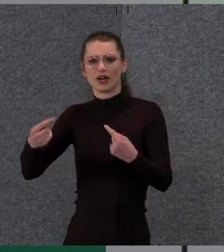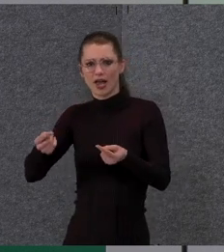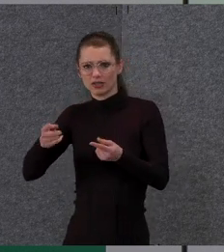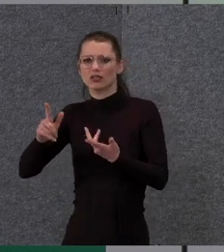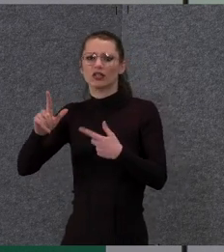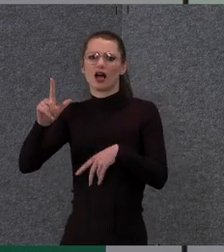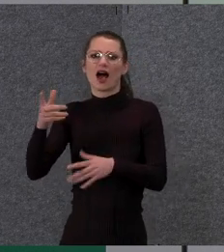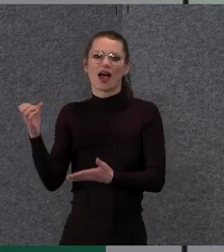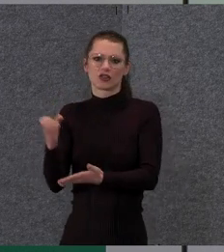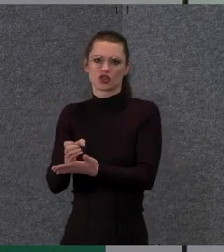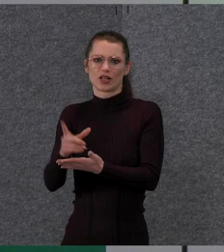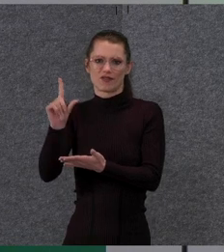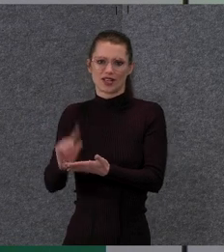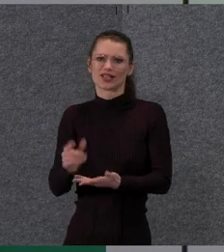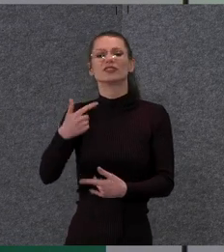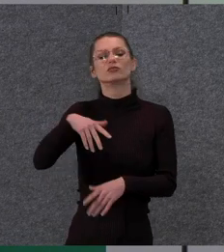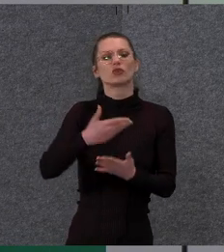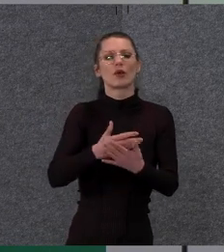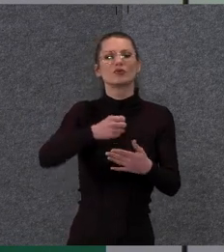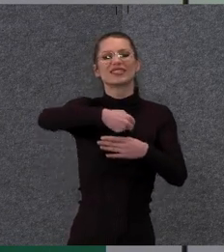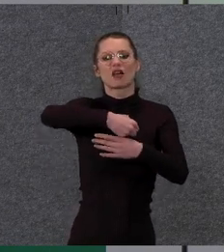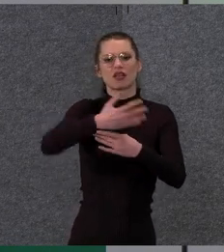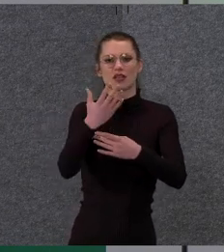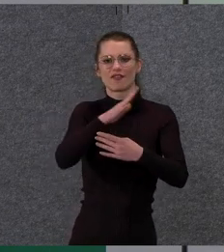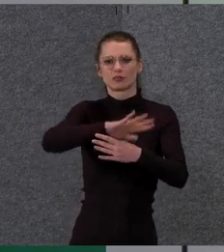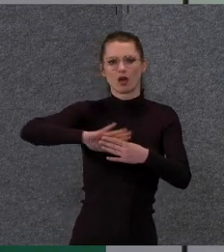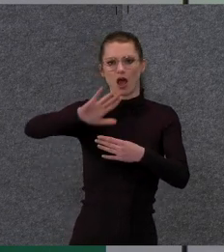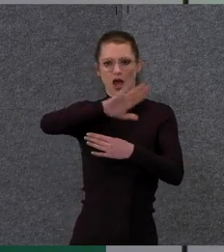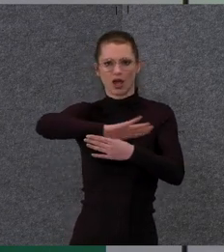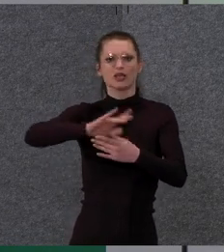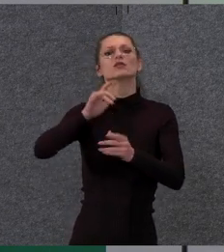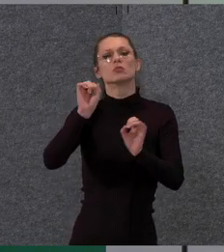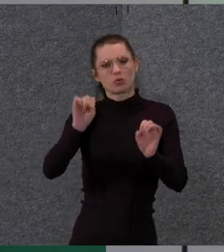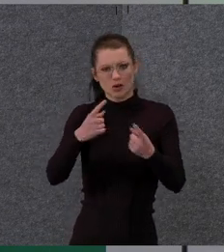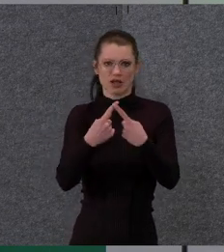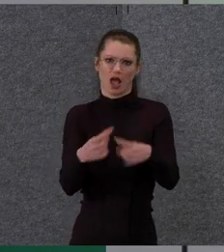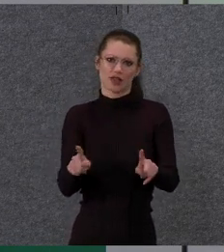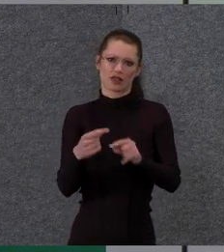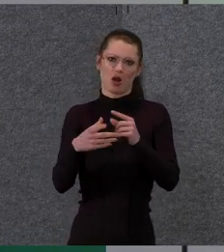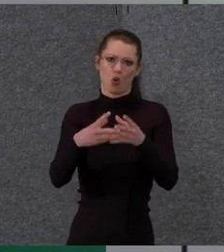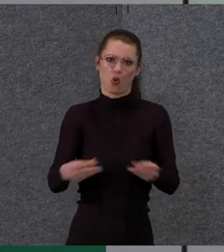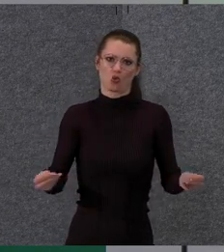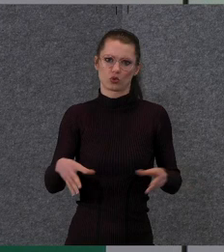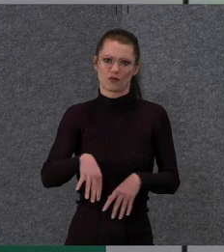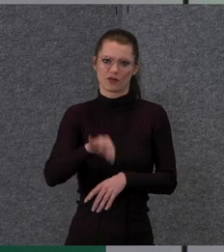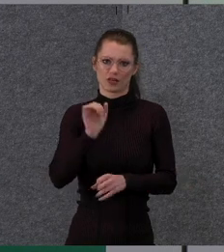im amerikanischen und im skandinavischen Bereich sehen wir, dass es auch anders gehen kann. Da hat man zum Beispiel